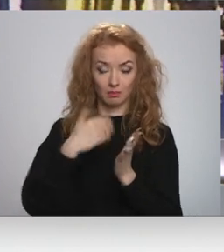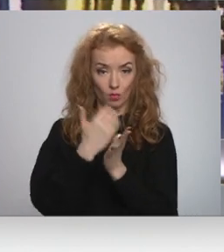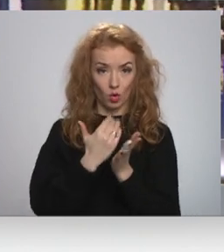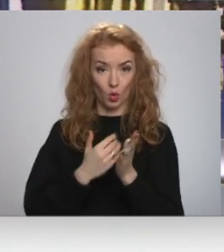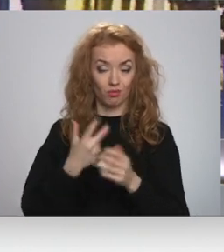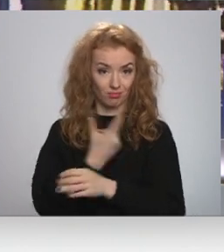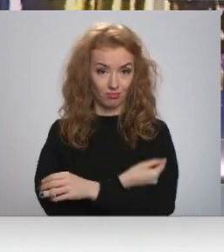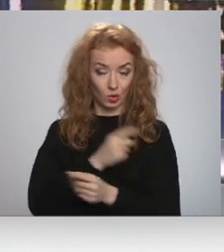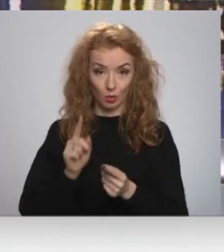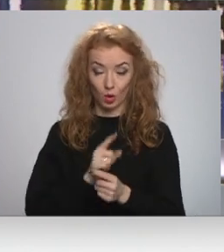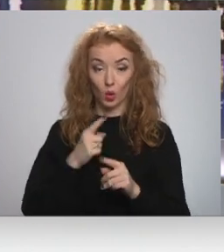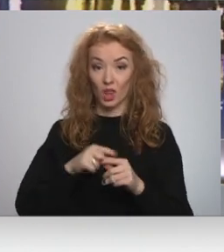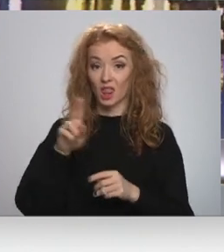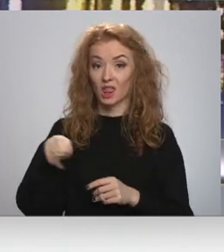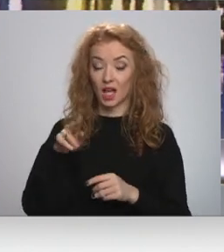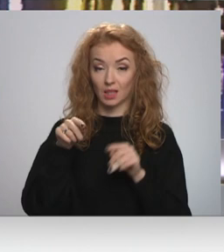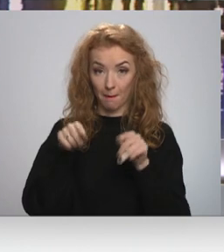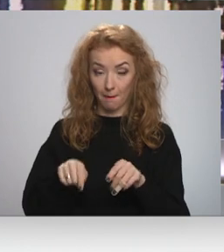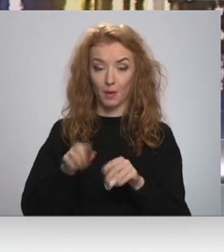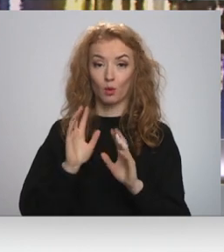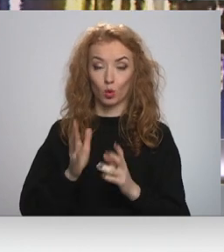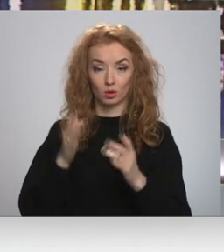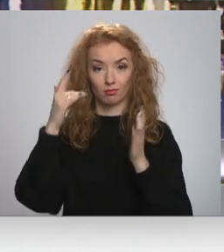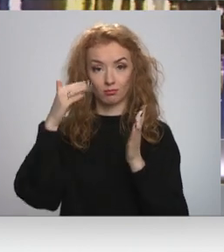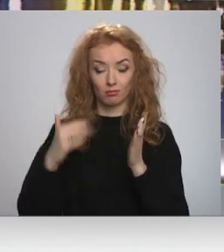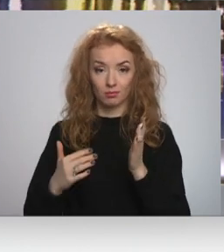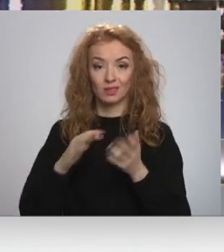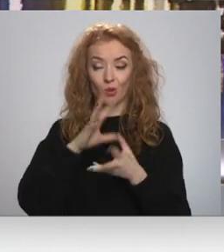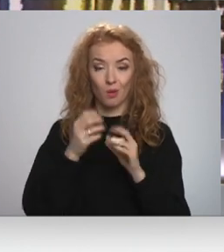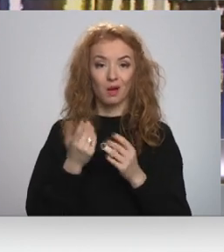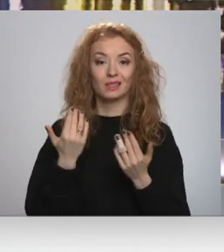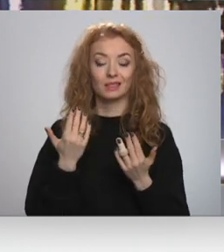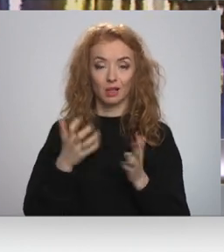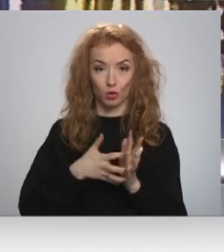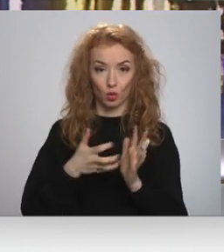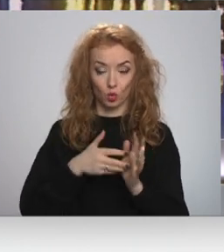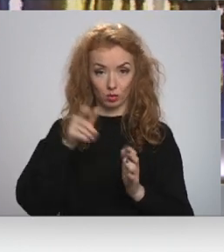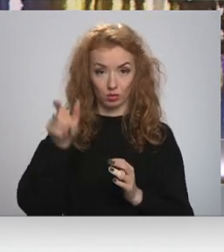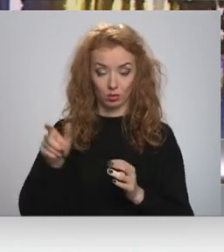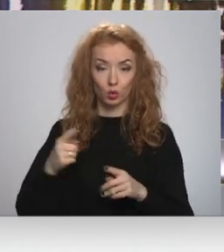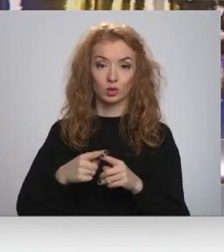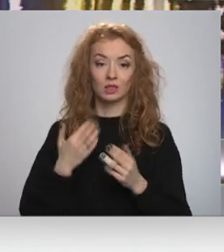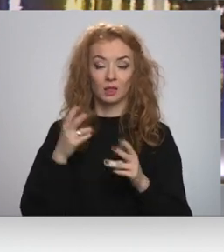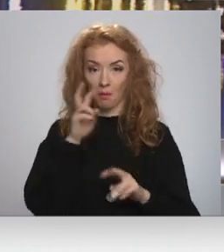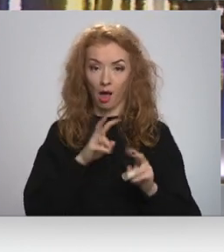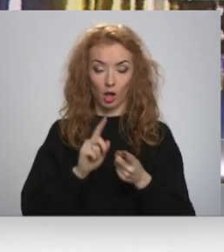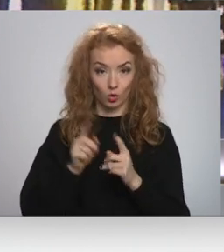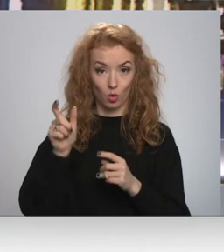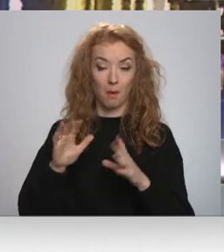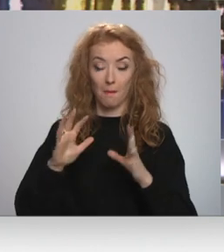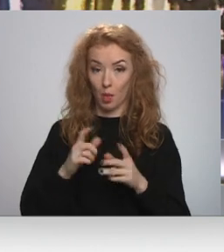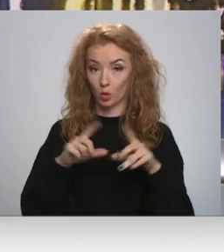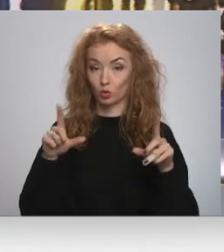dēļ. Plānots, ka decembrī prezentēs datus par to, kāda ir situācija ar pedagogu vakancēm valstī. Tikmēr skolās